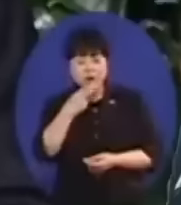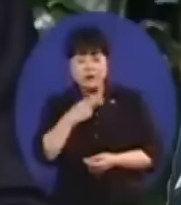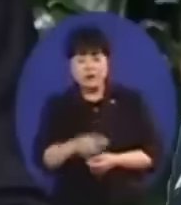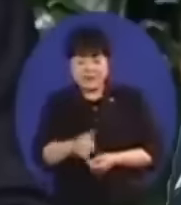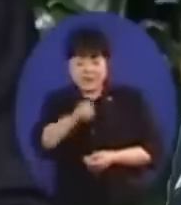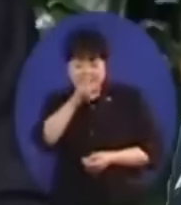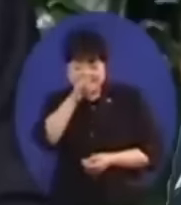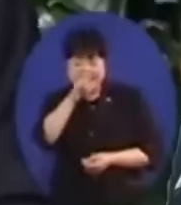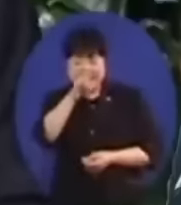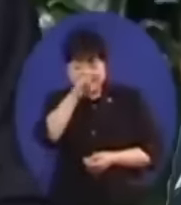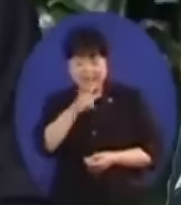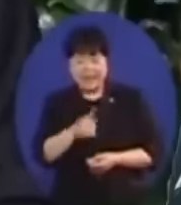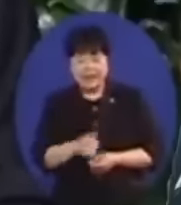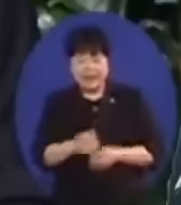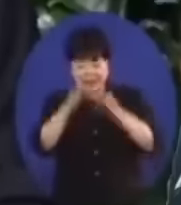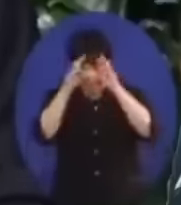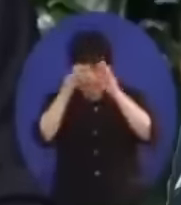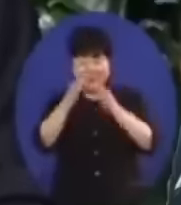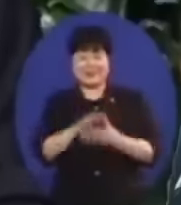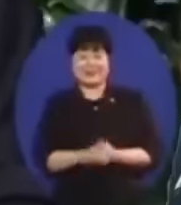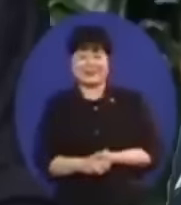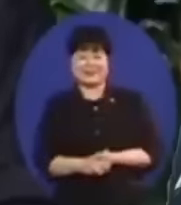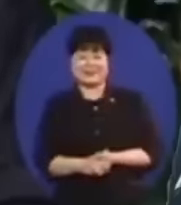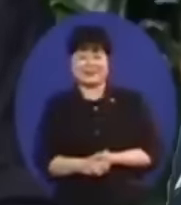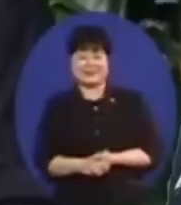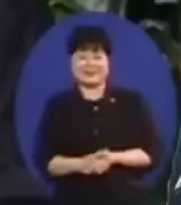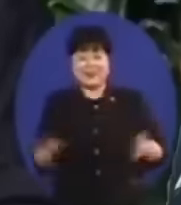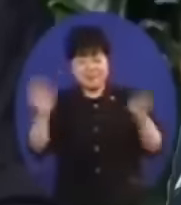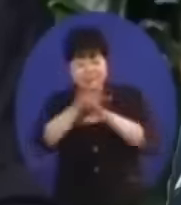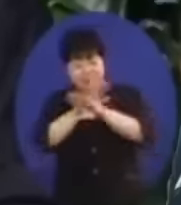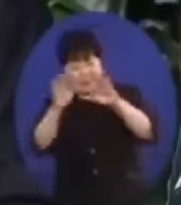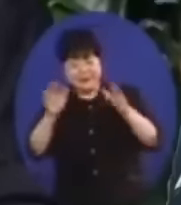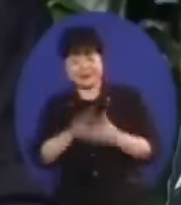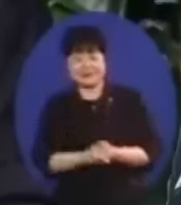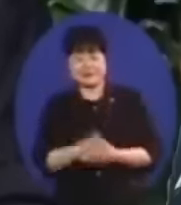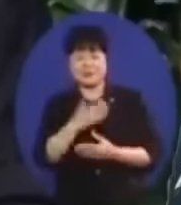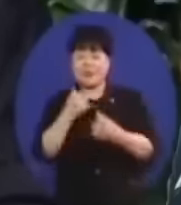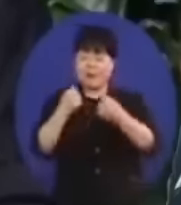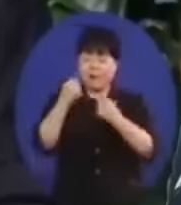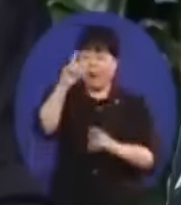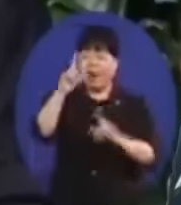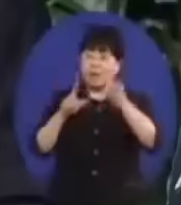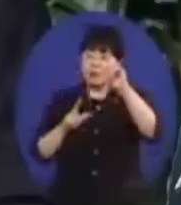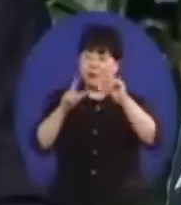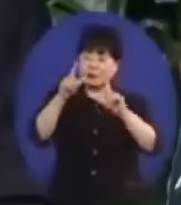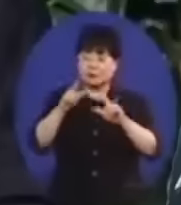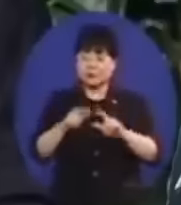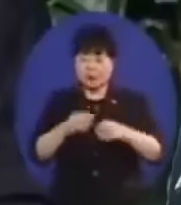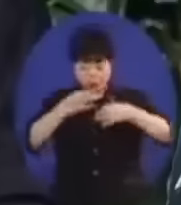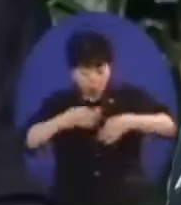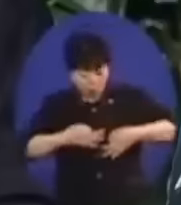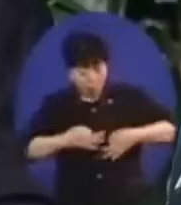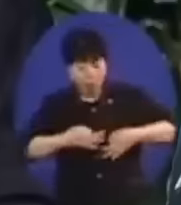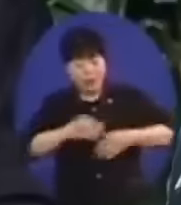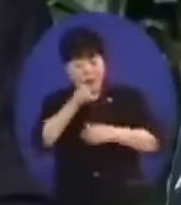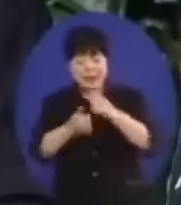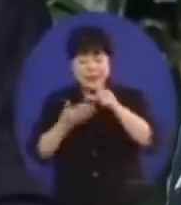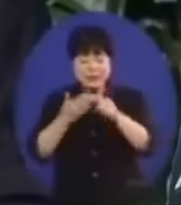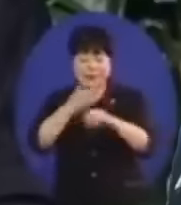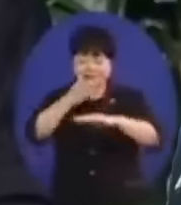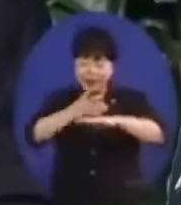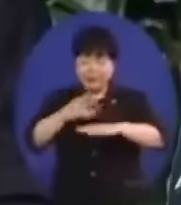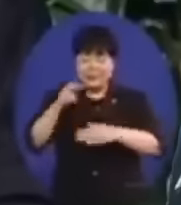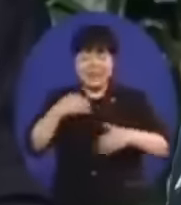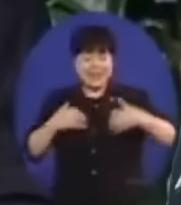있는 것 같이 바라봐야 되는 것입니다. 자나 깨나 건강한 내 모습을 바라보고 하나님께